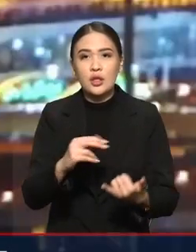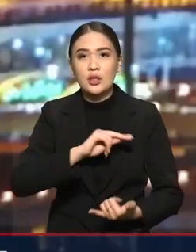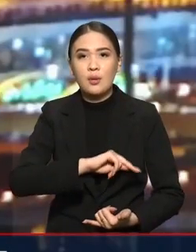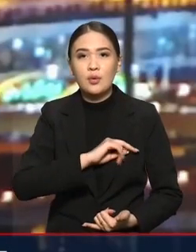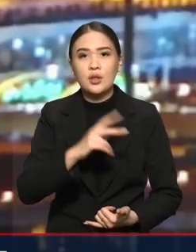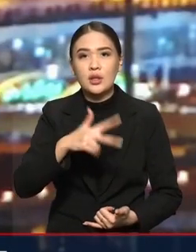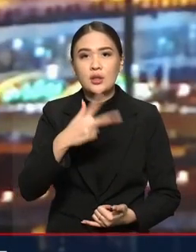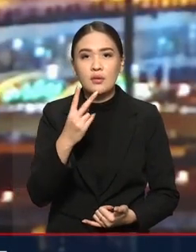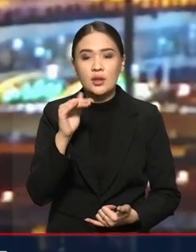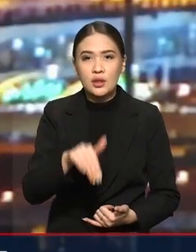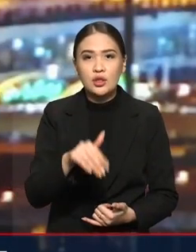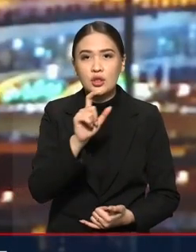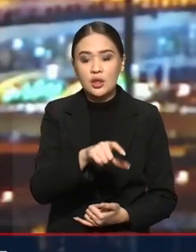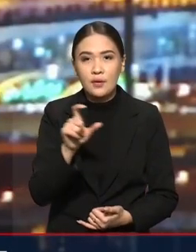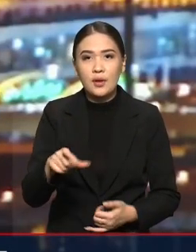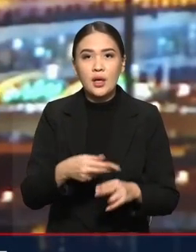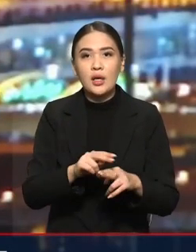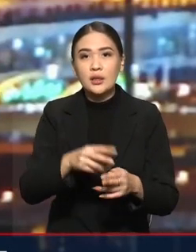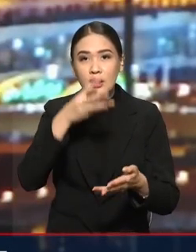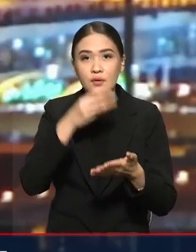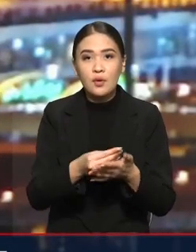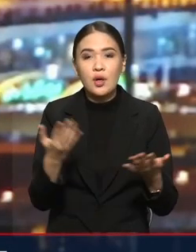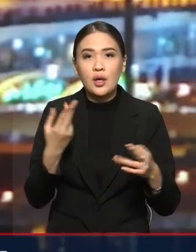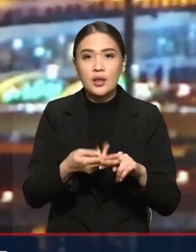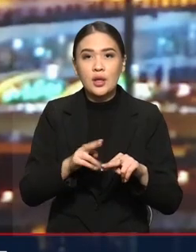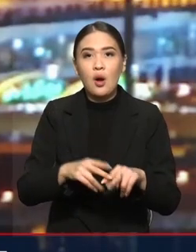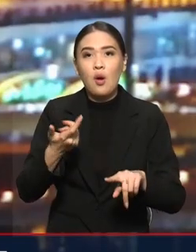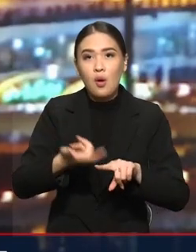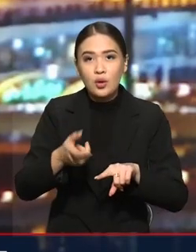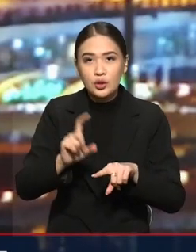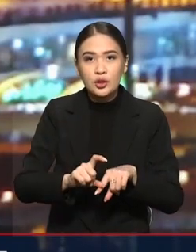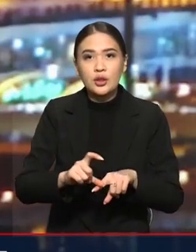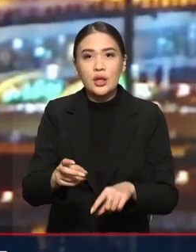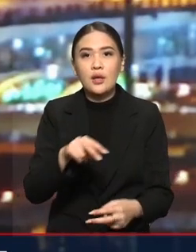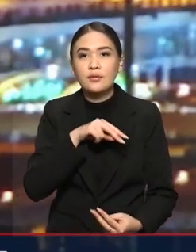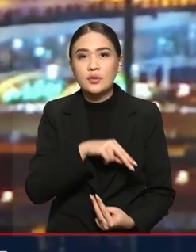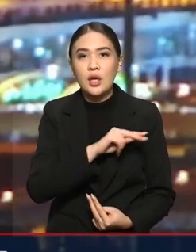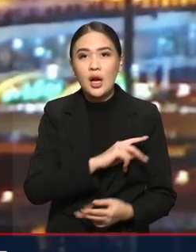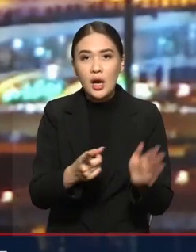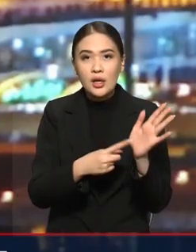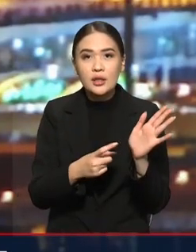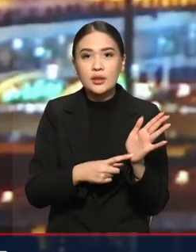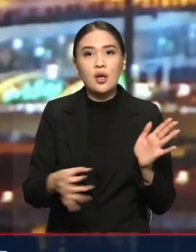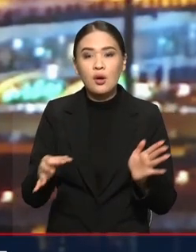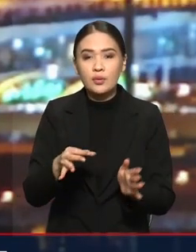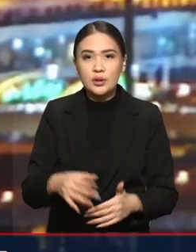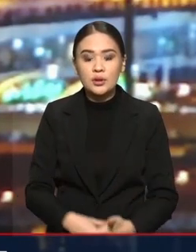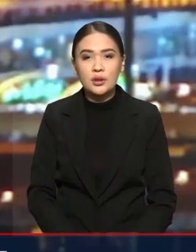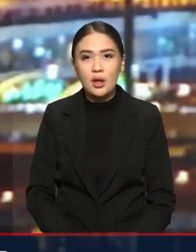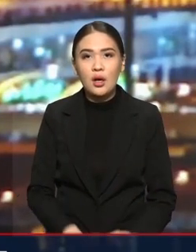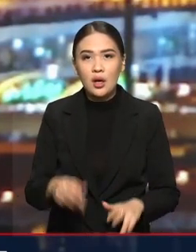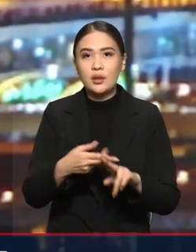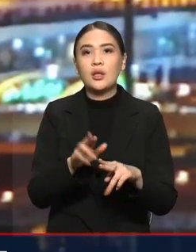32.000 человек то есть в совокупности это очень значимый работодатель в Карагандинской области а Но